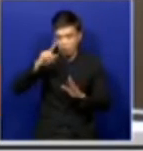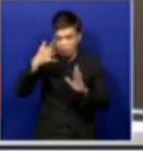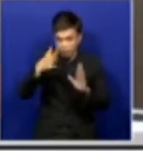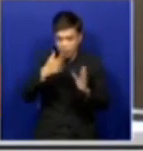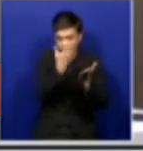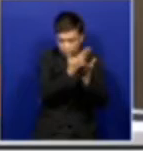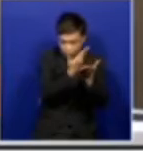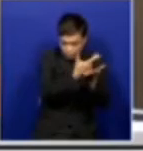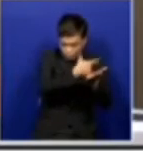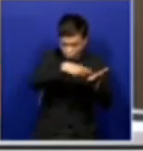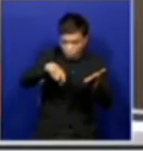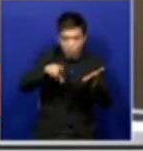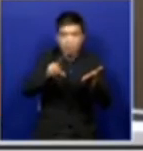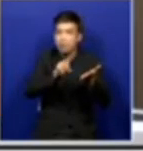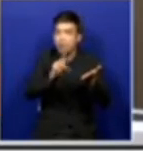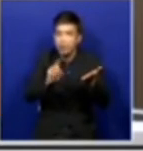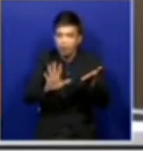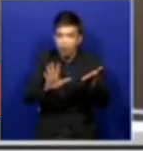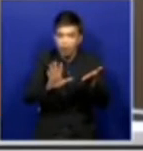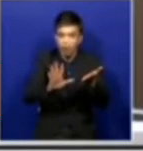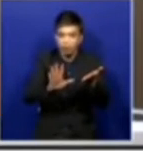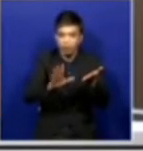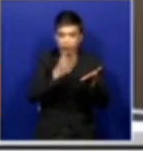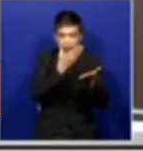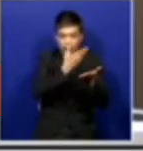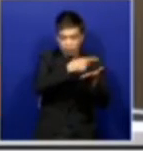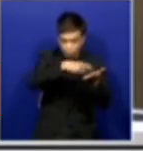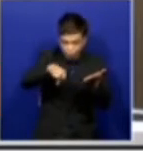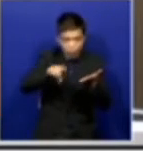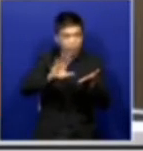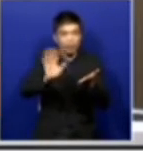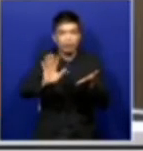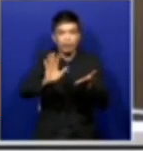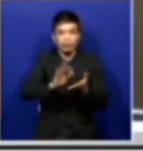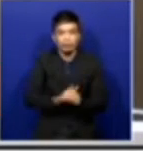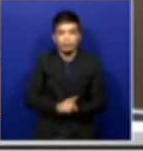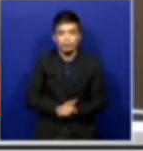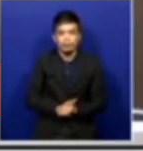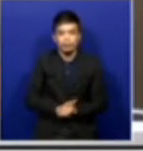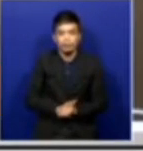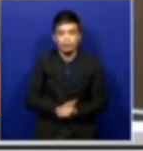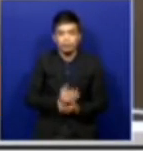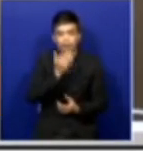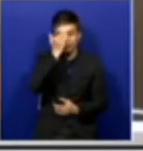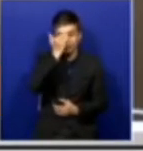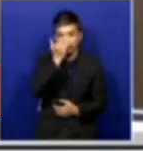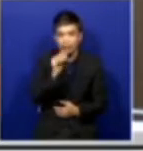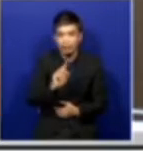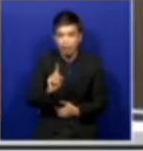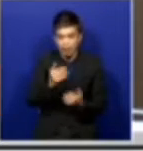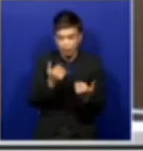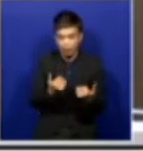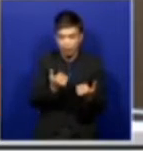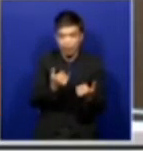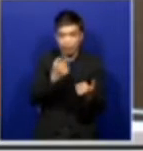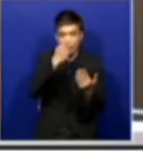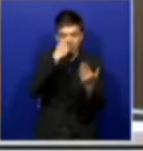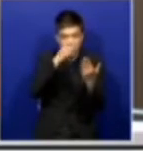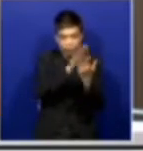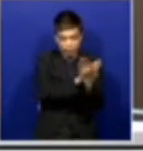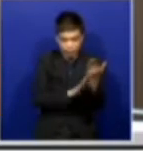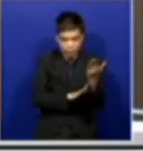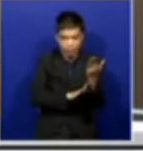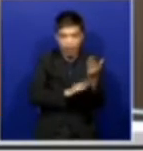ร่างทำร่างพระราชบัญญัติโอนงบประมาณนี้มานะครับถึงแม้ว่าตอนนี้ประเทศไทยจะประสบภ